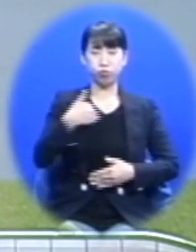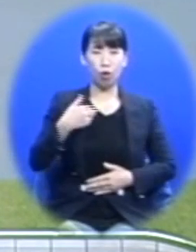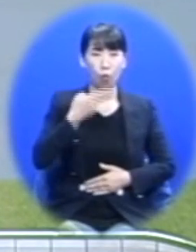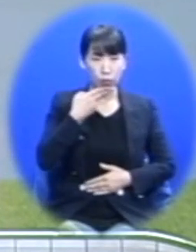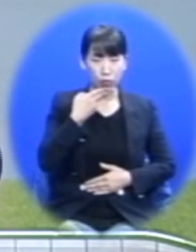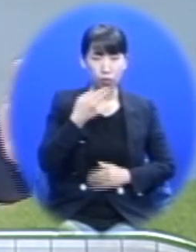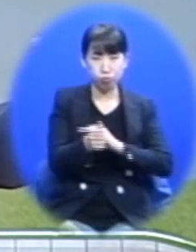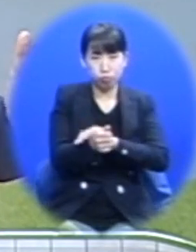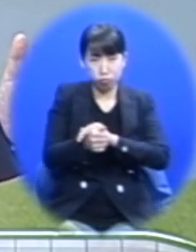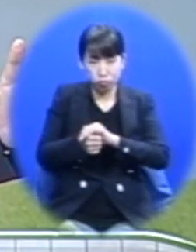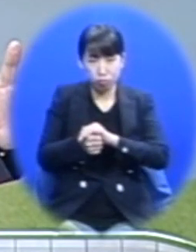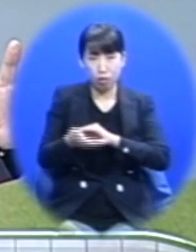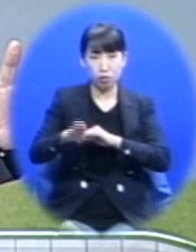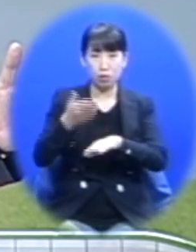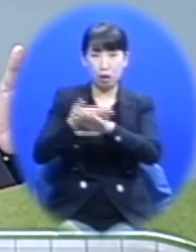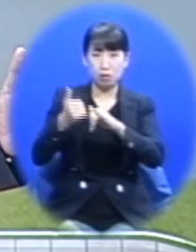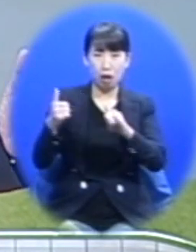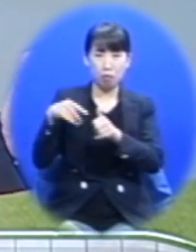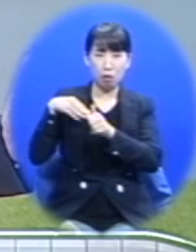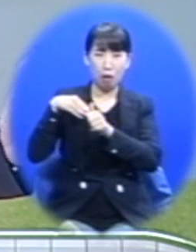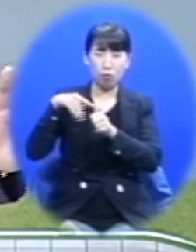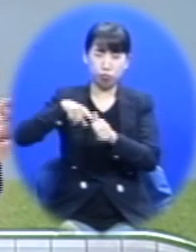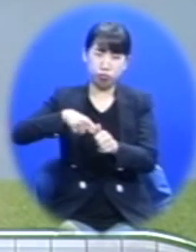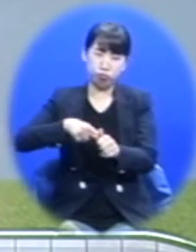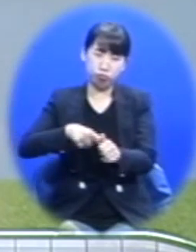없지만 안 싸울 수가 없게 됐어요.